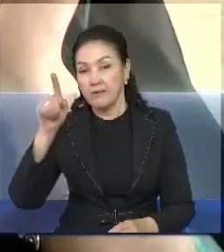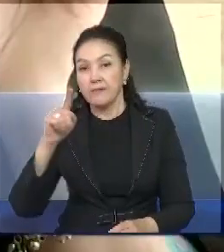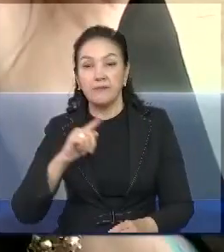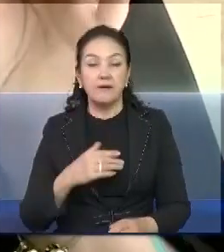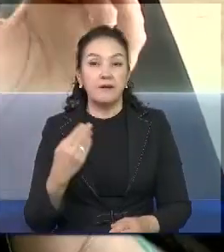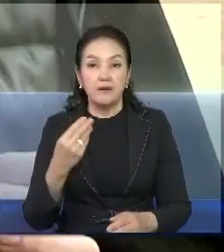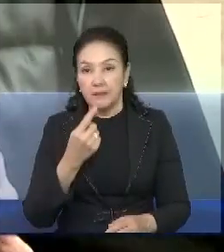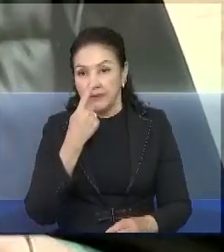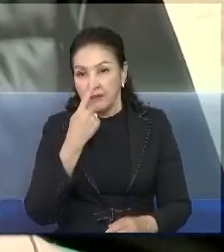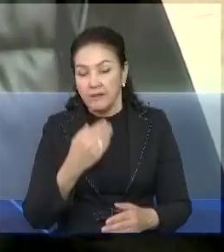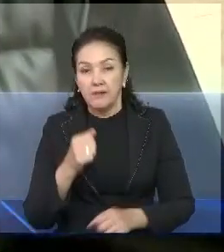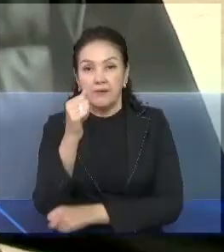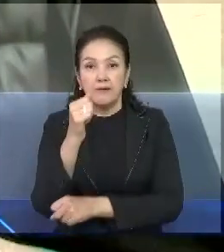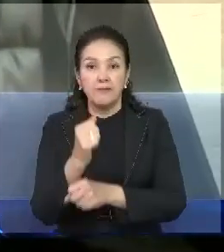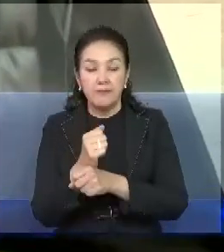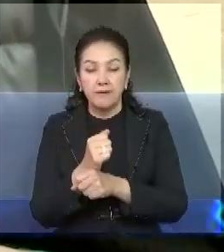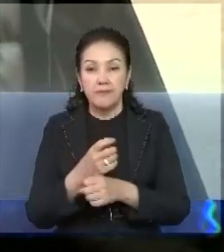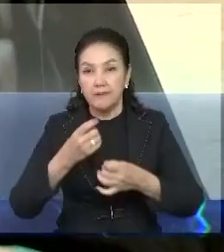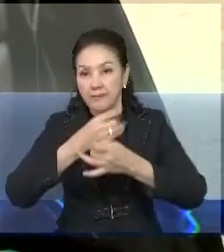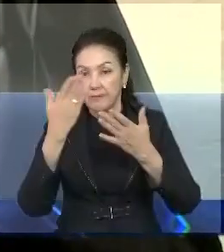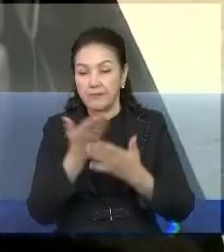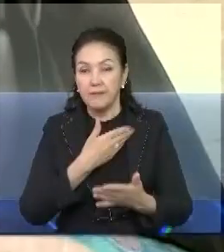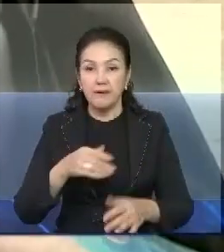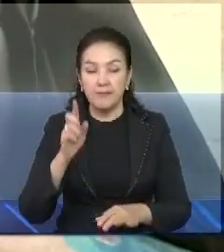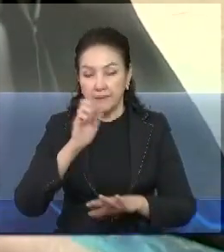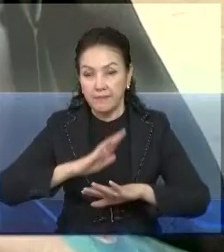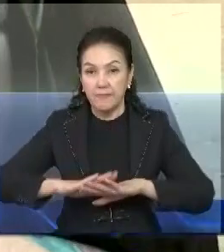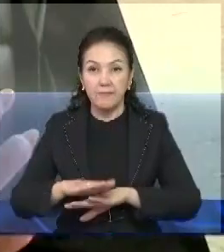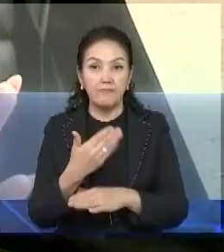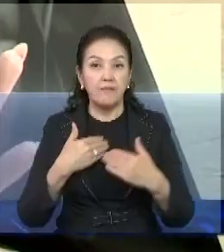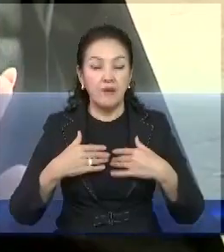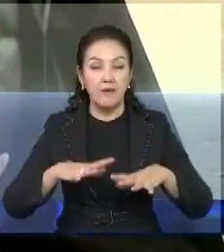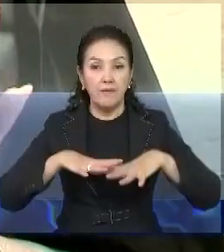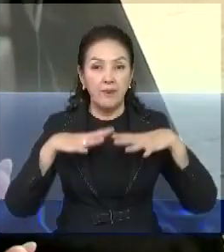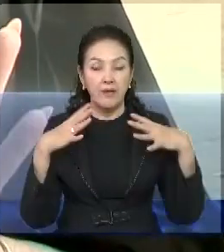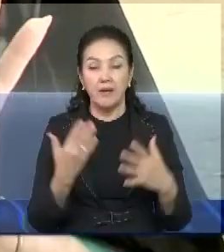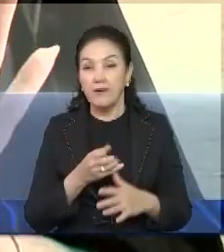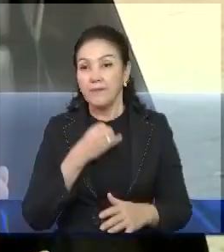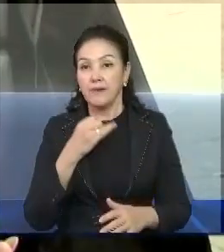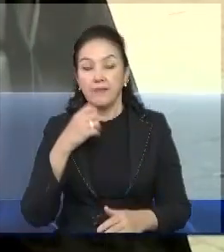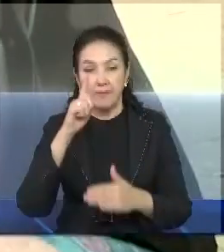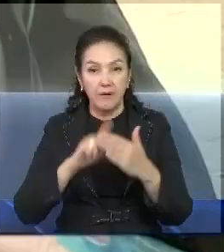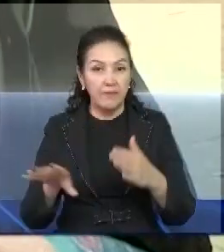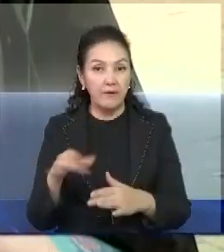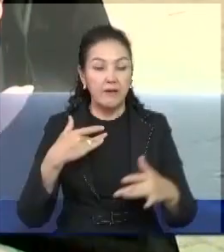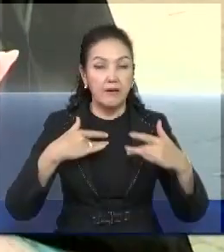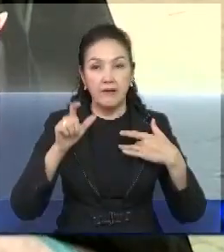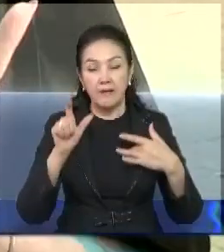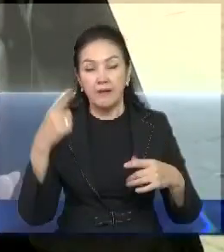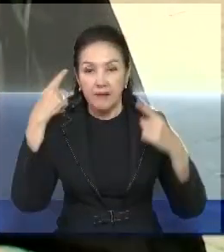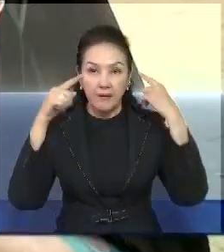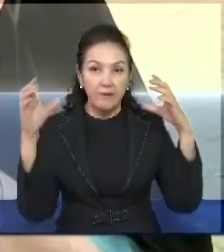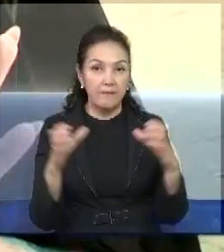также сотрудники, работники, да, культуры именно нашей страны. Мы в большом предвкушении, поверьте, все актеры, все